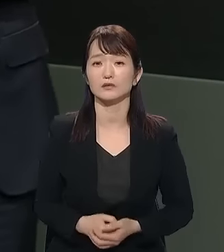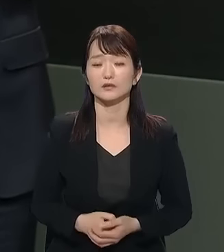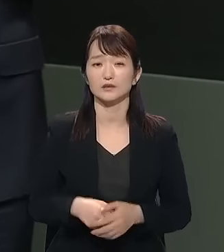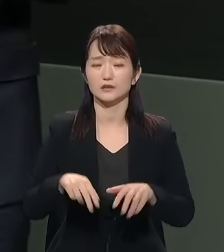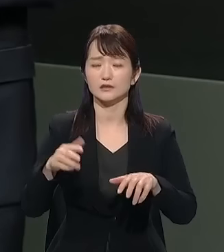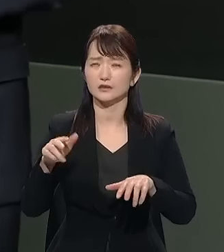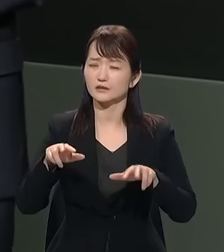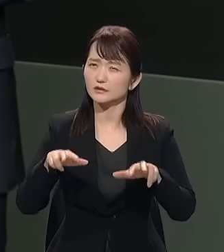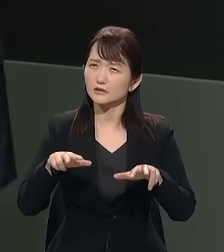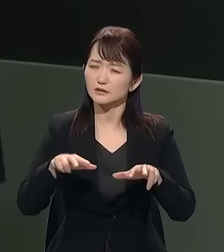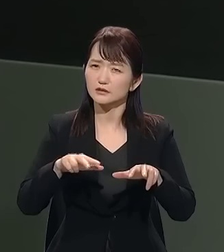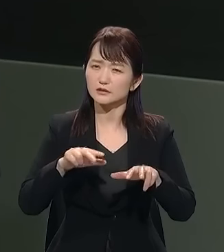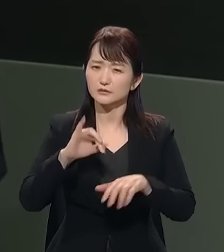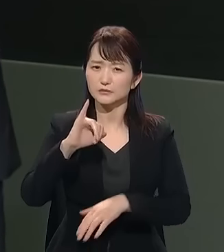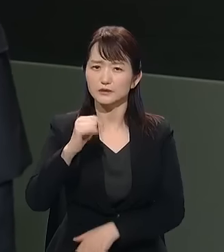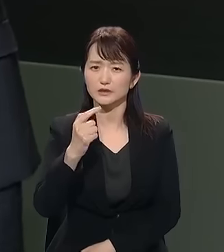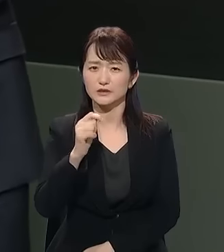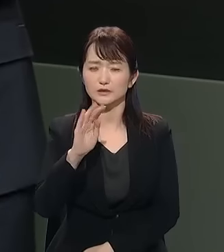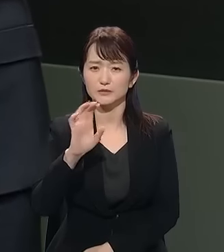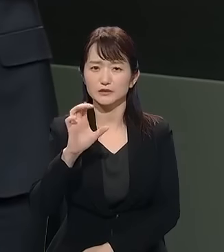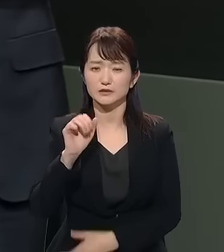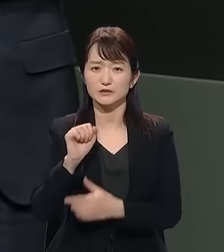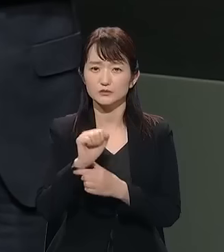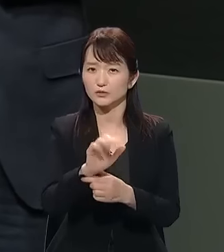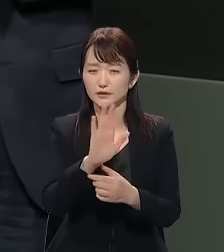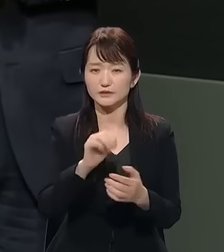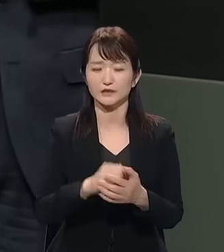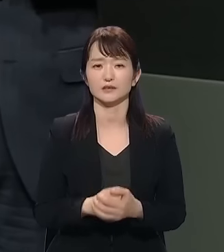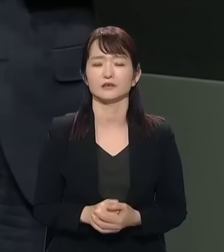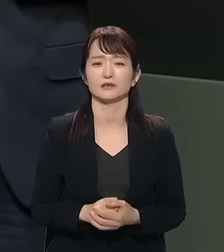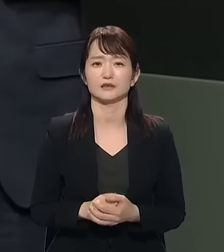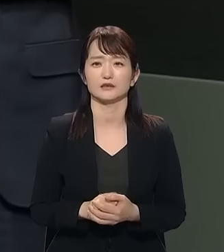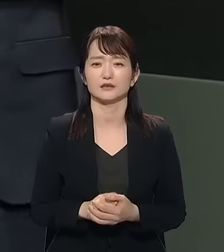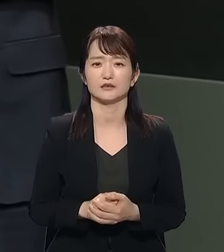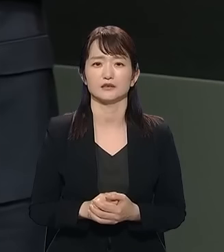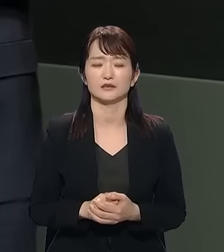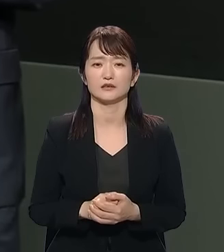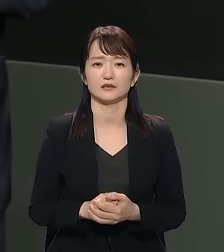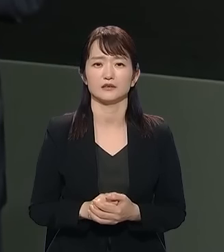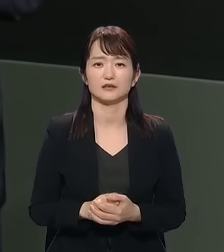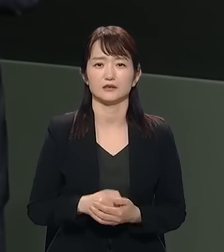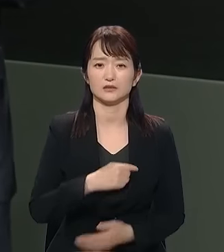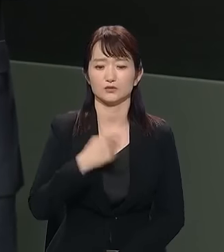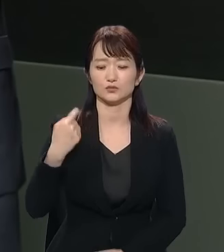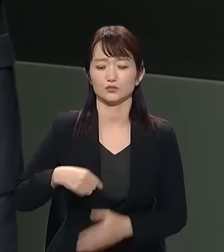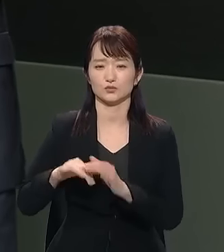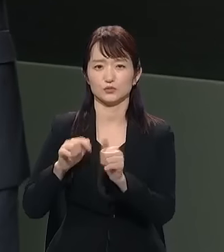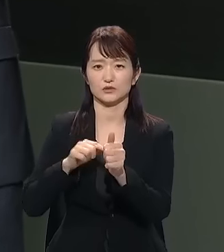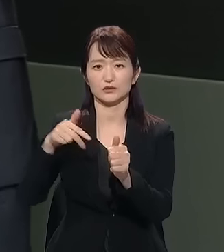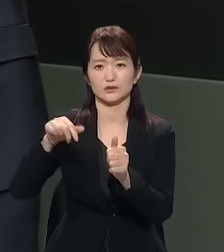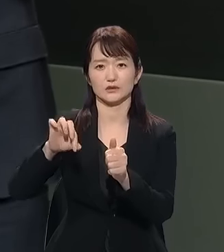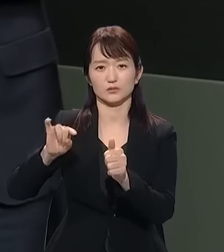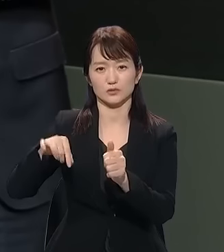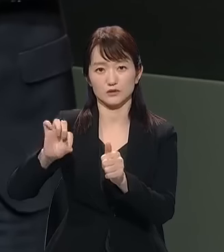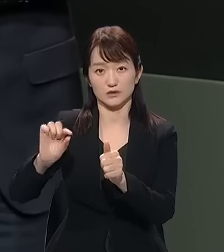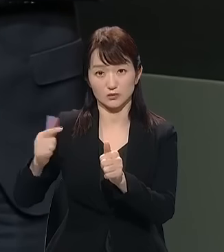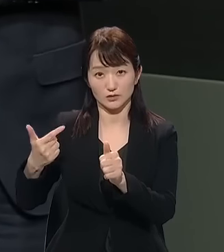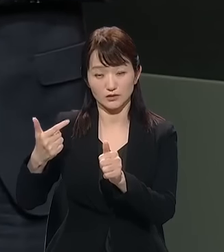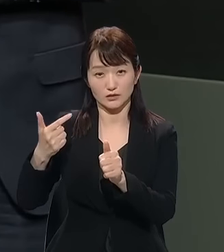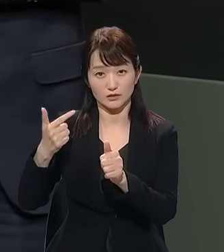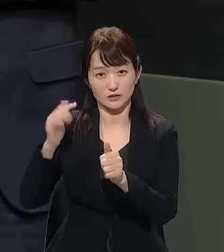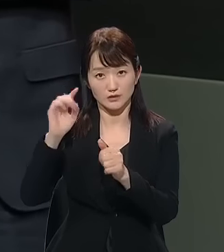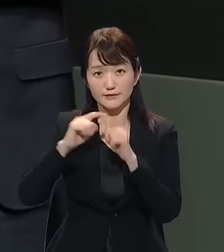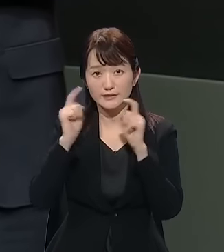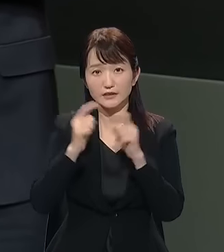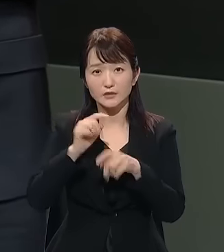JTBC 비정상 회담 다들 기억하시죠 거기 나와서 이름을 알렸던 중국인 장위안 씨 최근 개인 방송에서 혐한 발언을